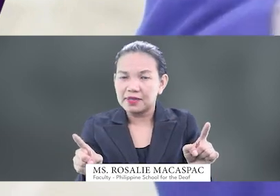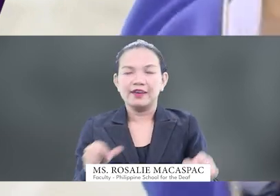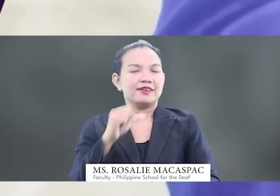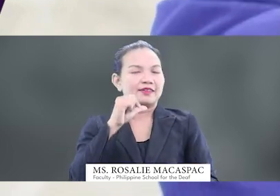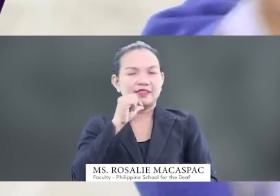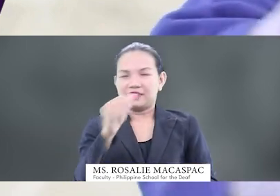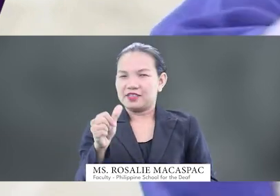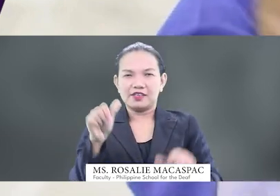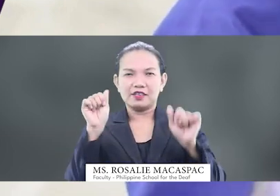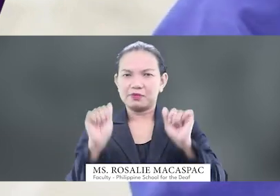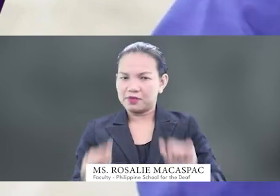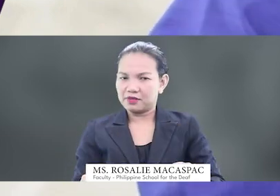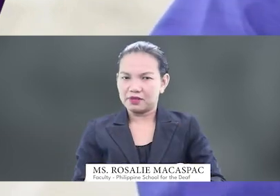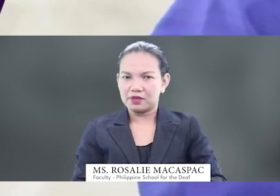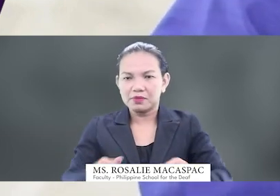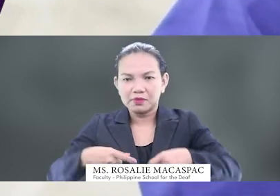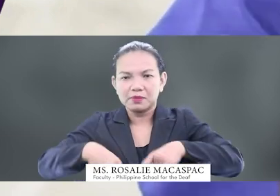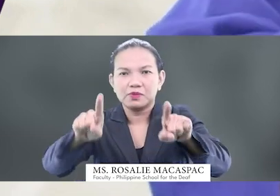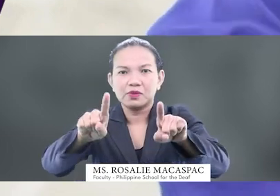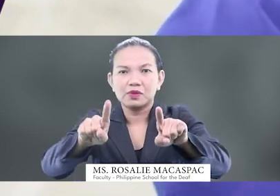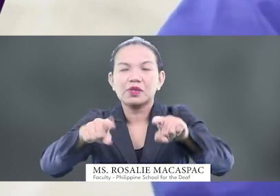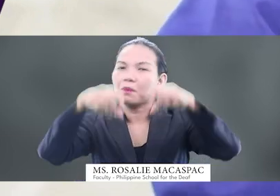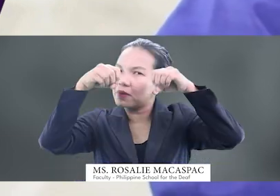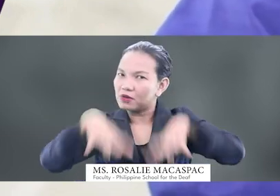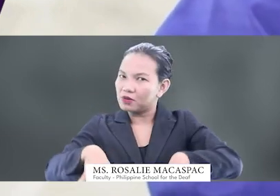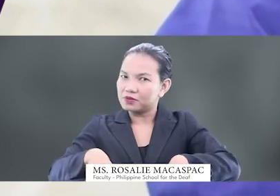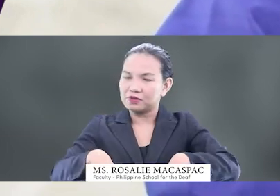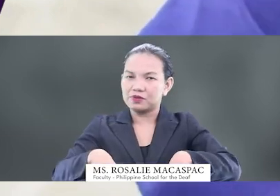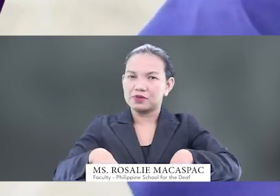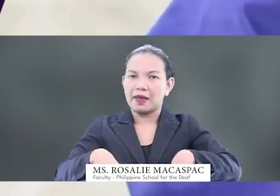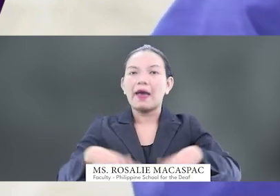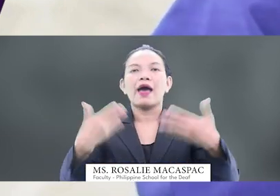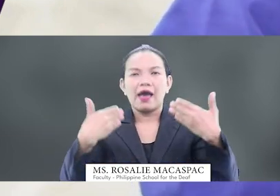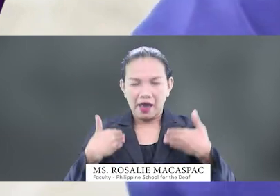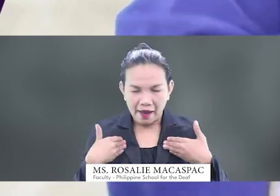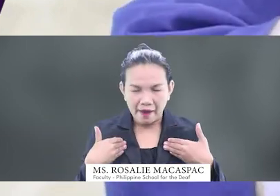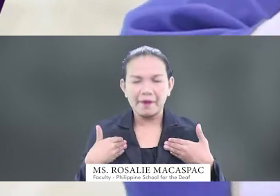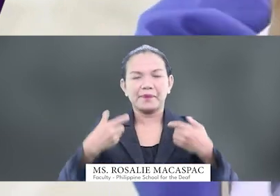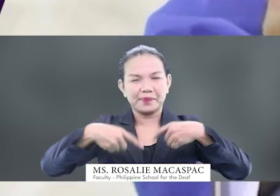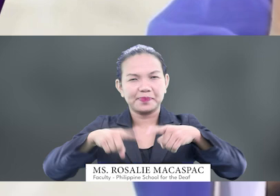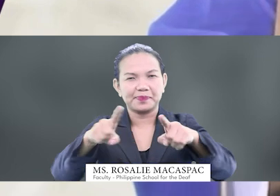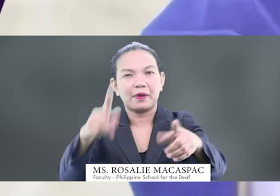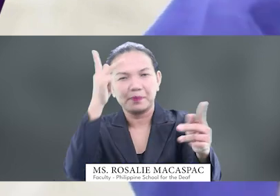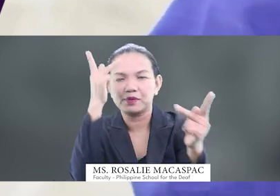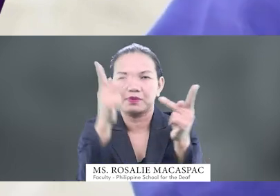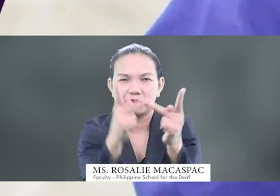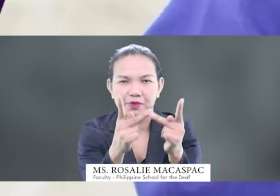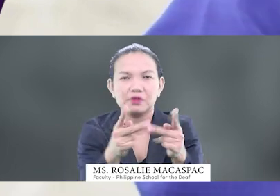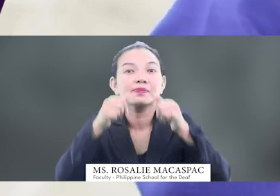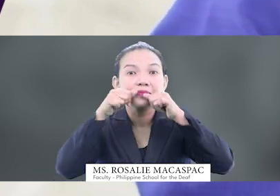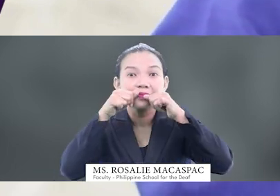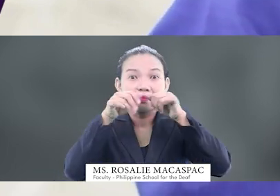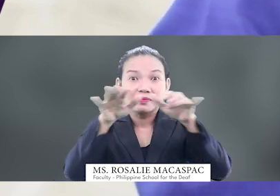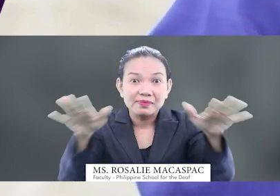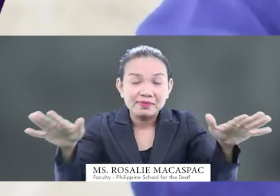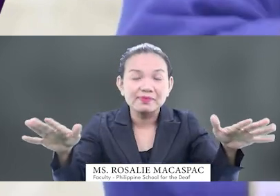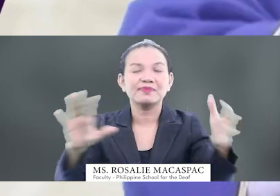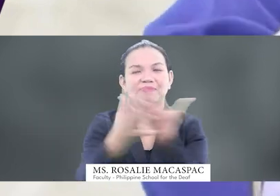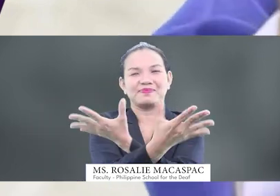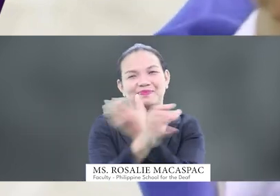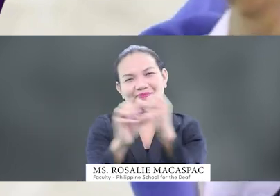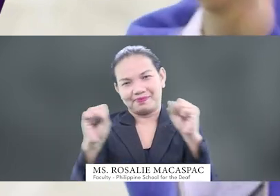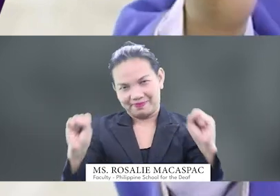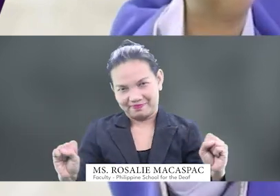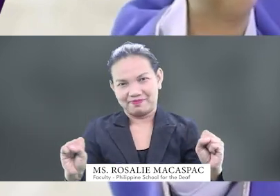pero hinding-hindi ito hahantong sa kawalan. Meron itong patutunguhan, ang biyaya